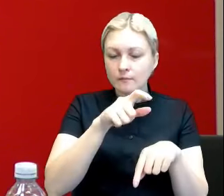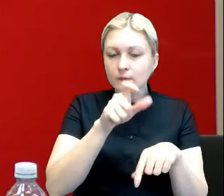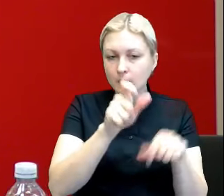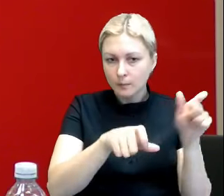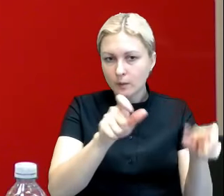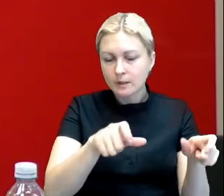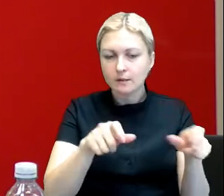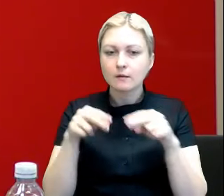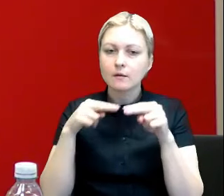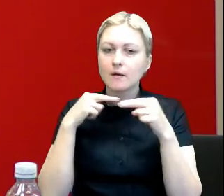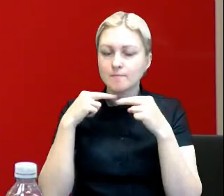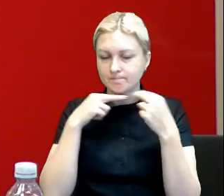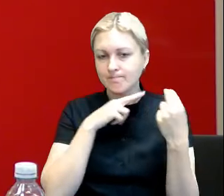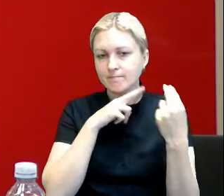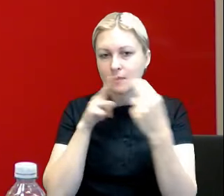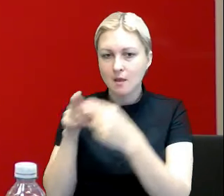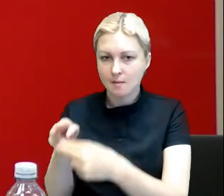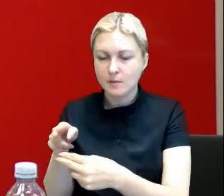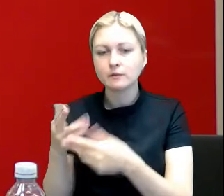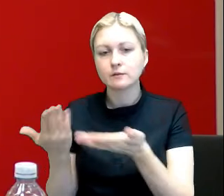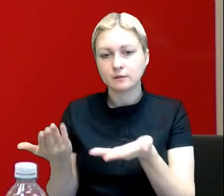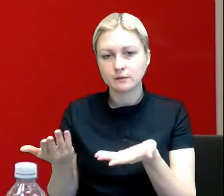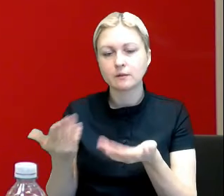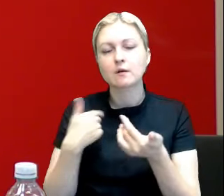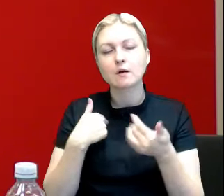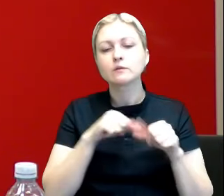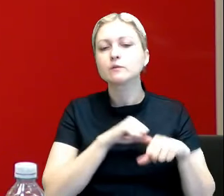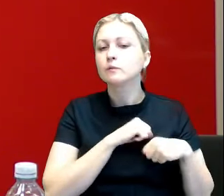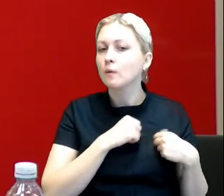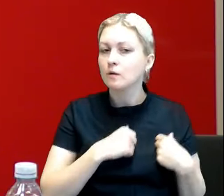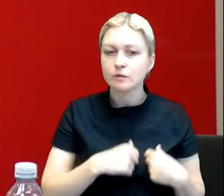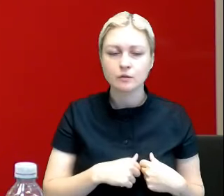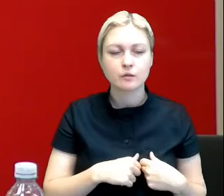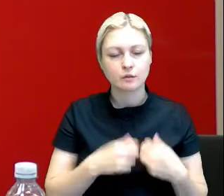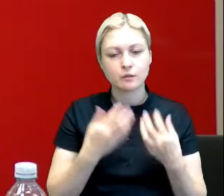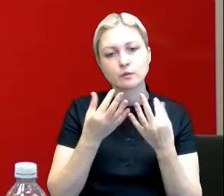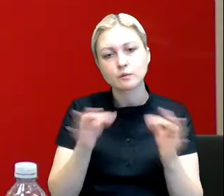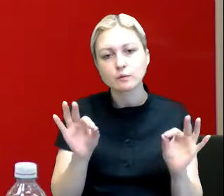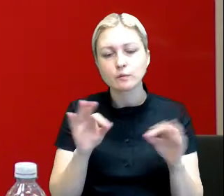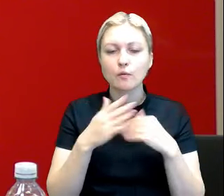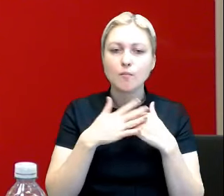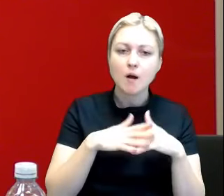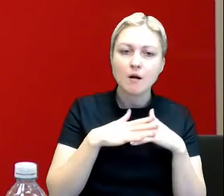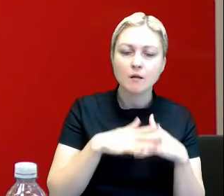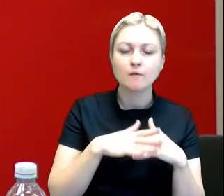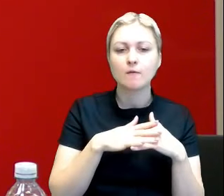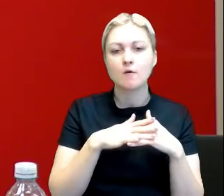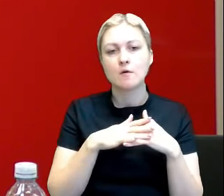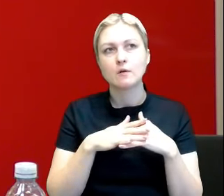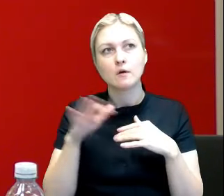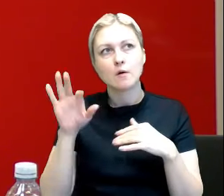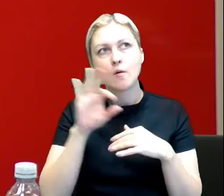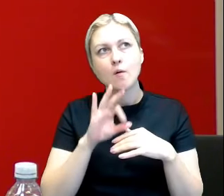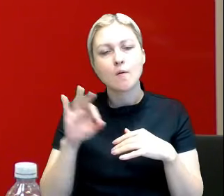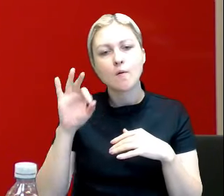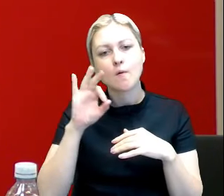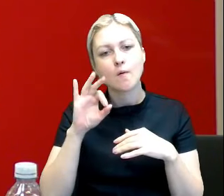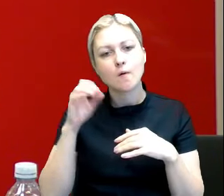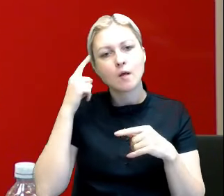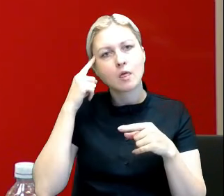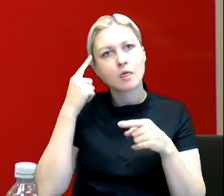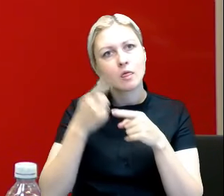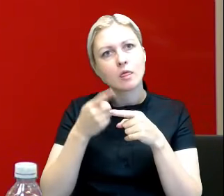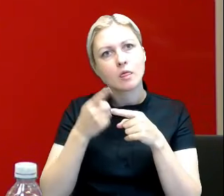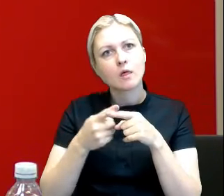tai labai nuoširdžiai siūlyčiau gerai pagalvoti kalbant apie mistinius kažkokius tai kūdikių namų